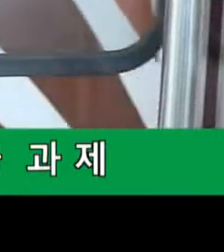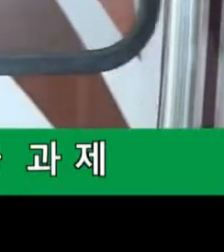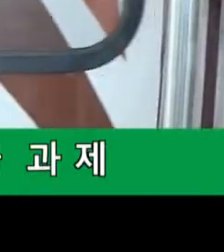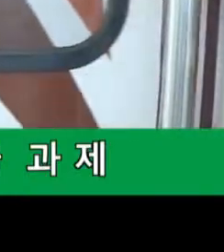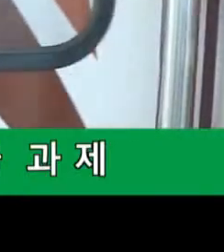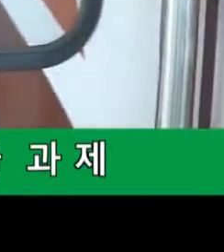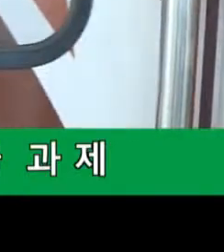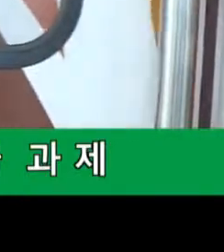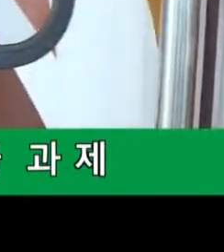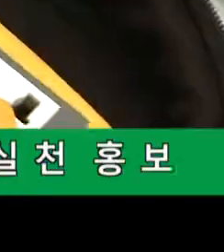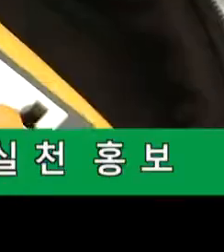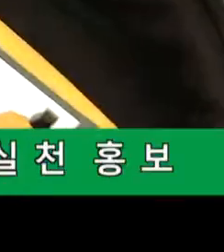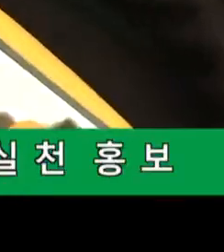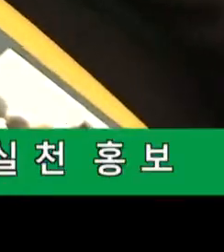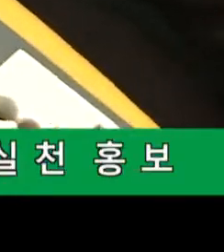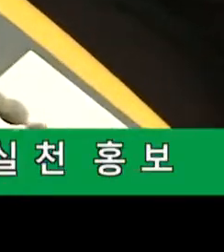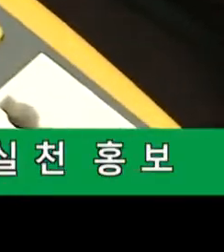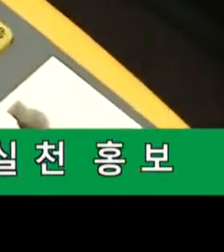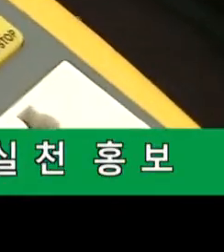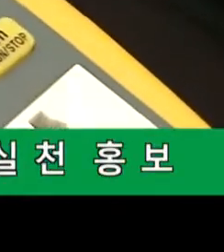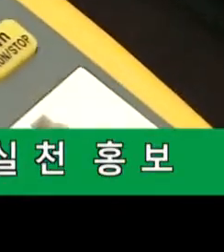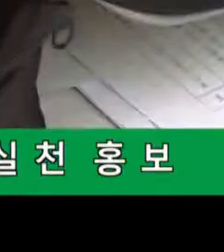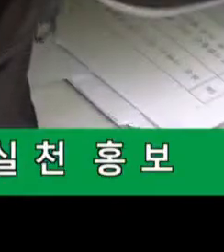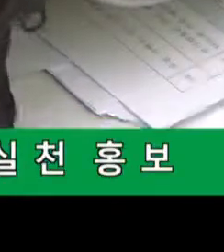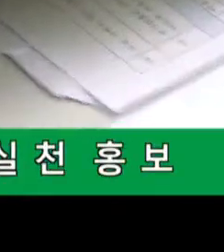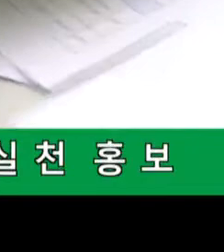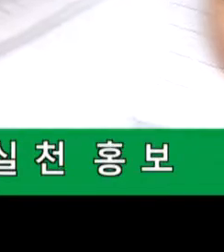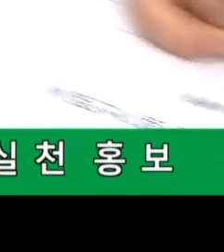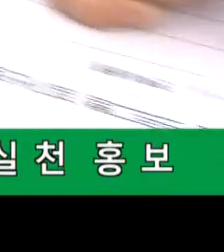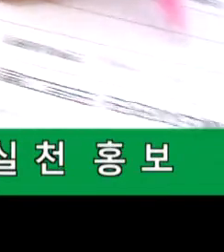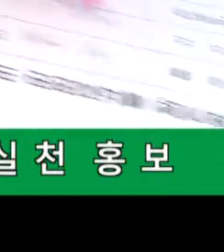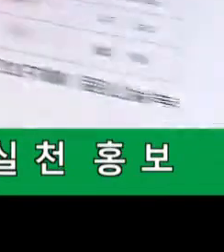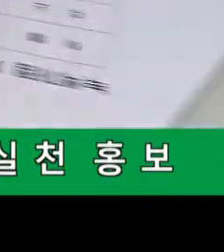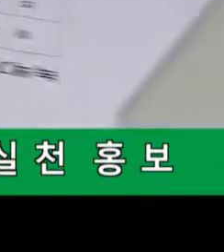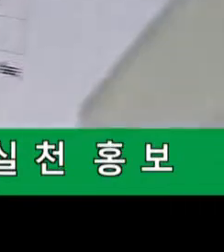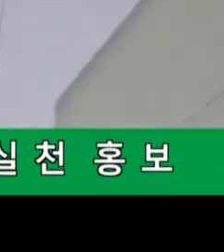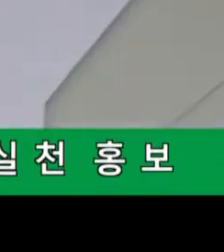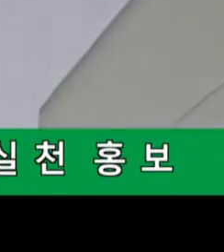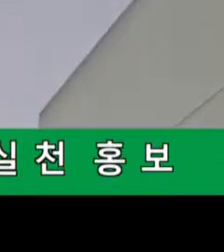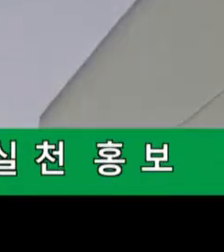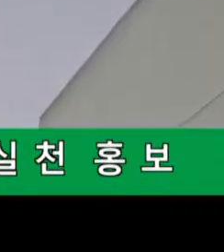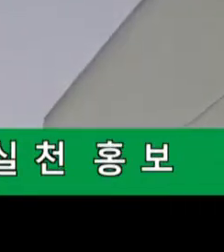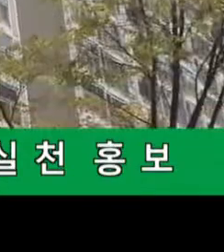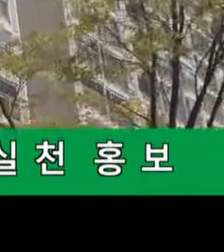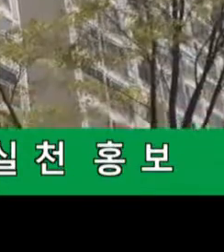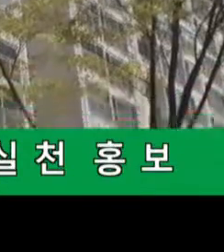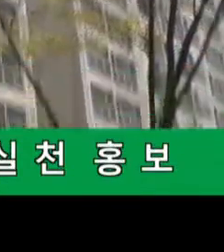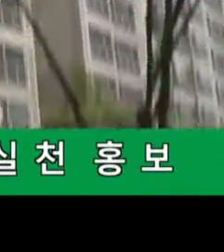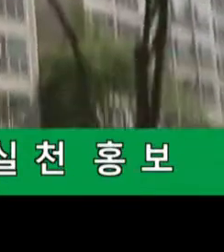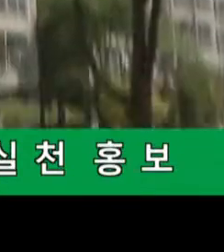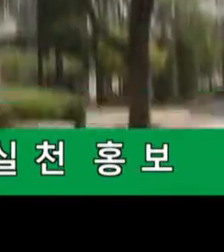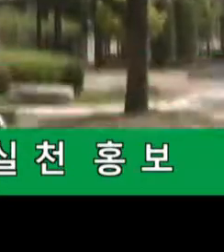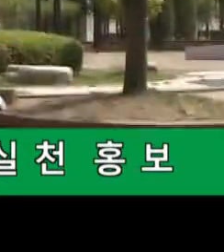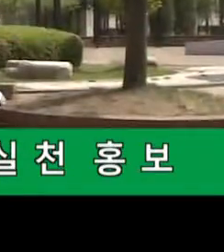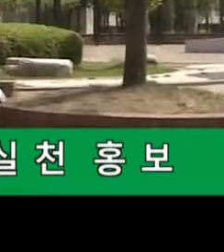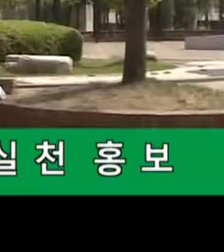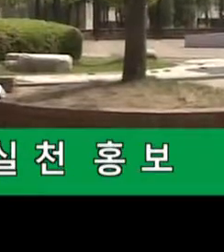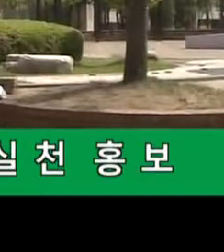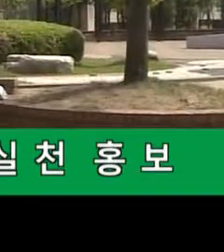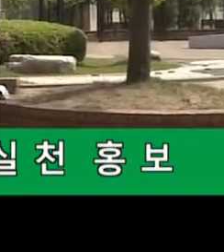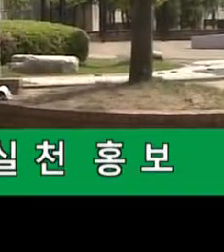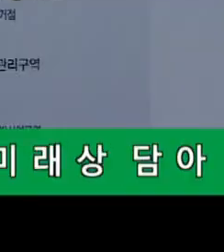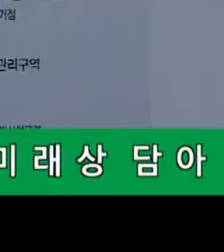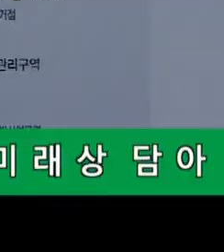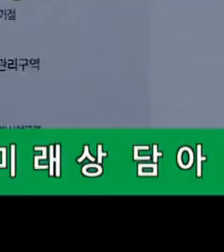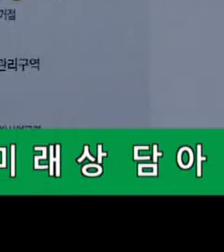방안을 추진하고 있습니다. 기후변화 주간을 맞아 친환경 생활 실천 분위기를 조성하기 위해 다양한 홍보 활동이